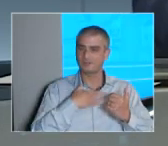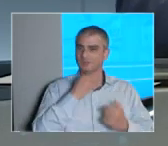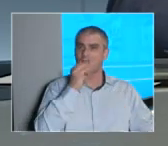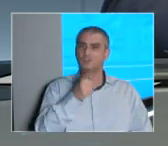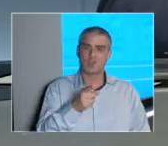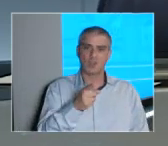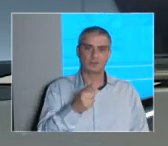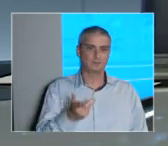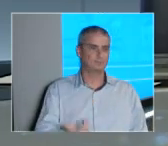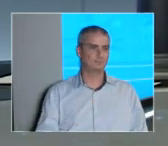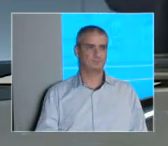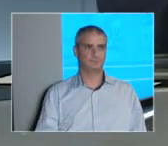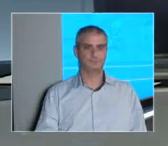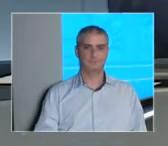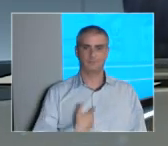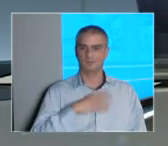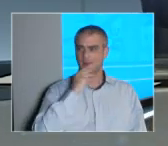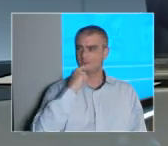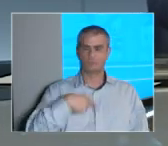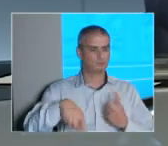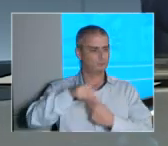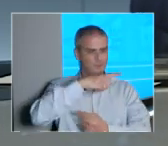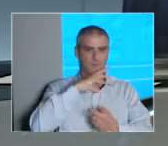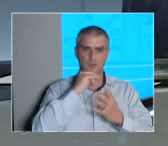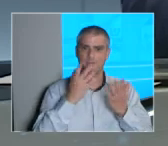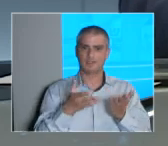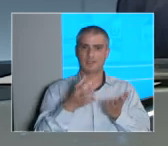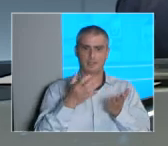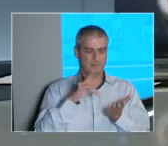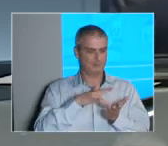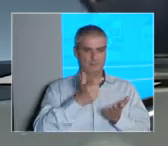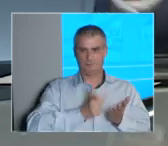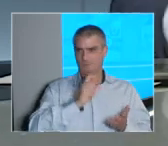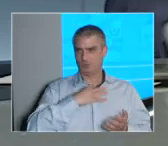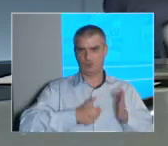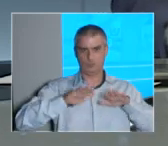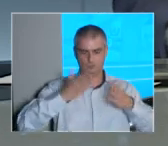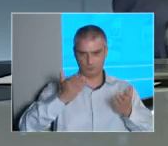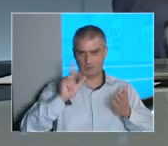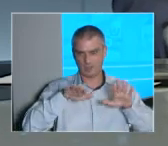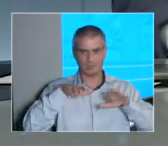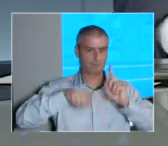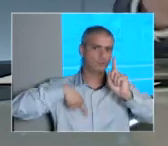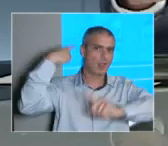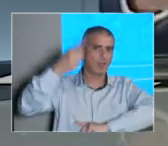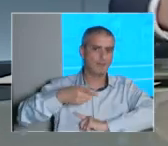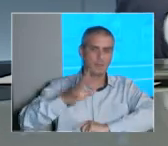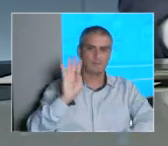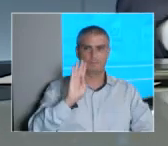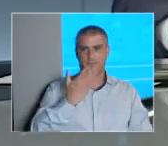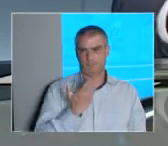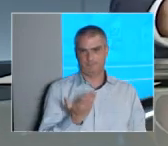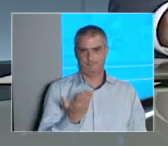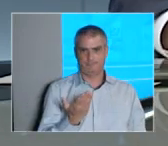אותך, תשמע, דיברנו מסביב. בוא נדבר על האיש שלנו היום בראשות הממשלה, ויכול להיות גם בממשלה הבאה. בנימין